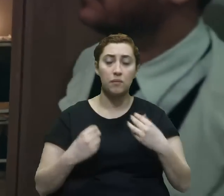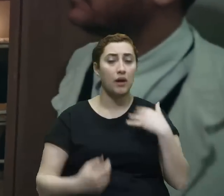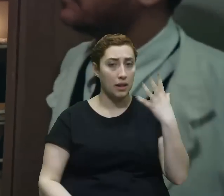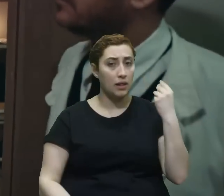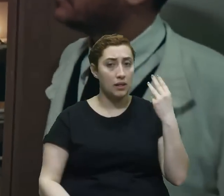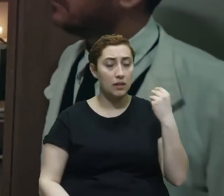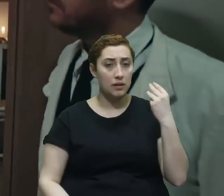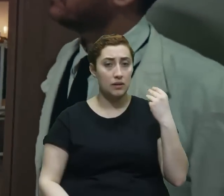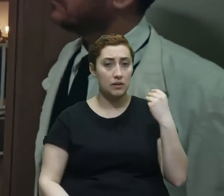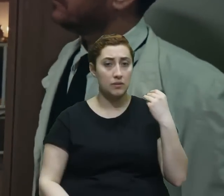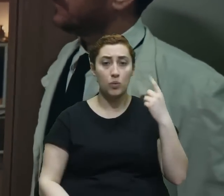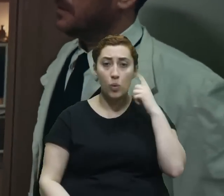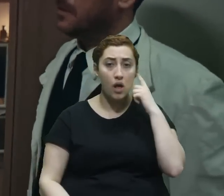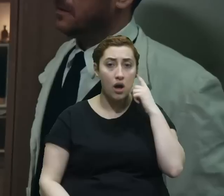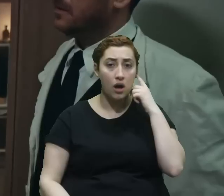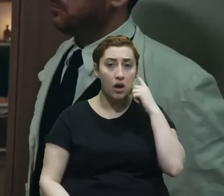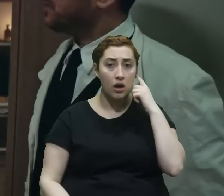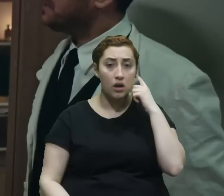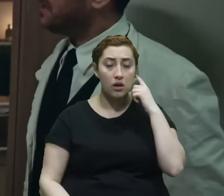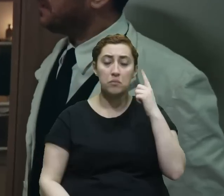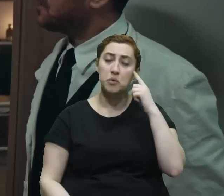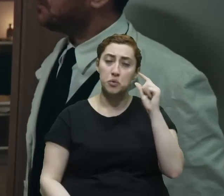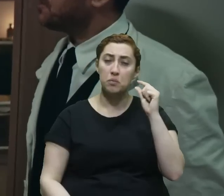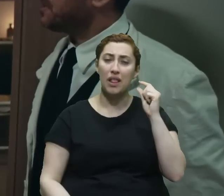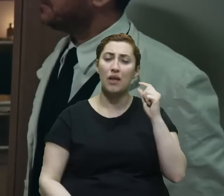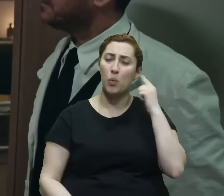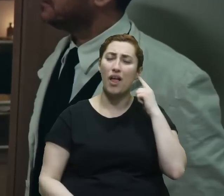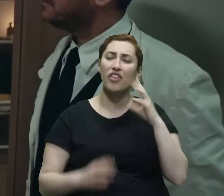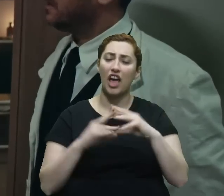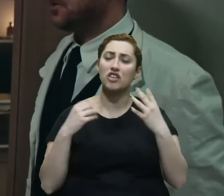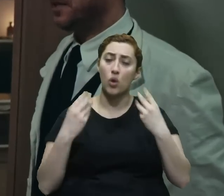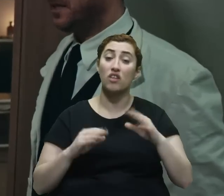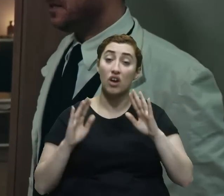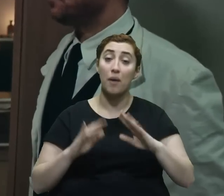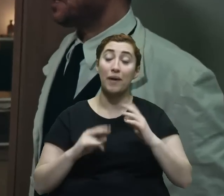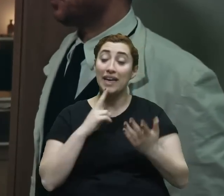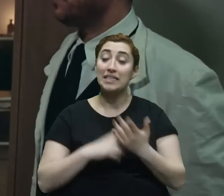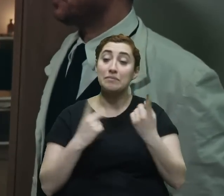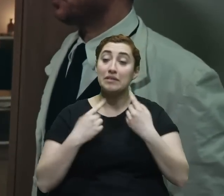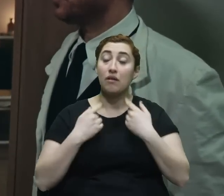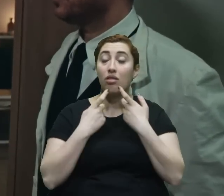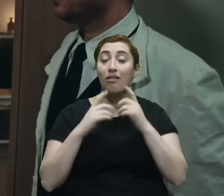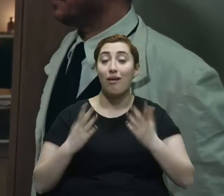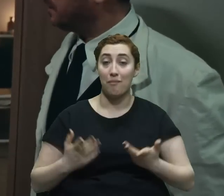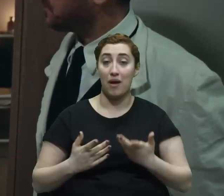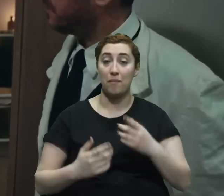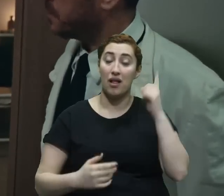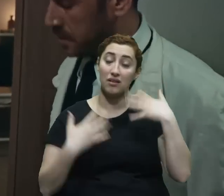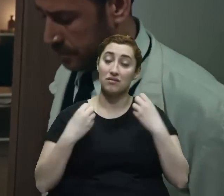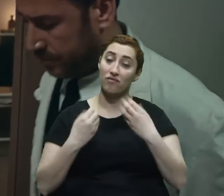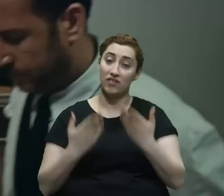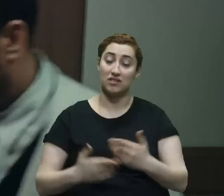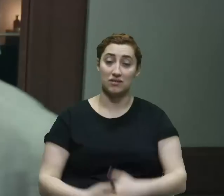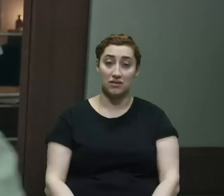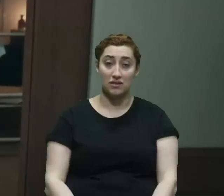Anladım. Ya kulak? Büyük ihtimalle geçici bir şey. Ancak kesin bir şey söylemek zor. Allah şifa